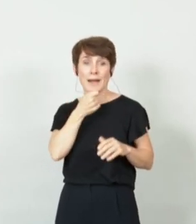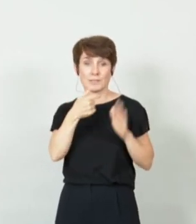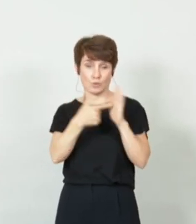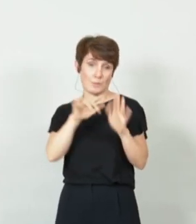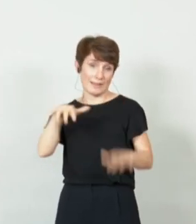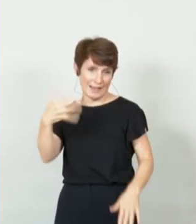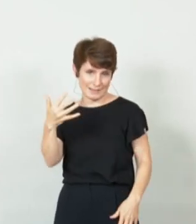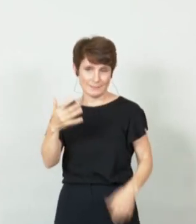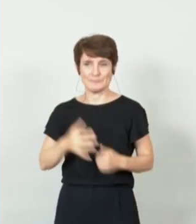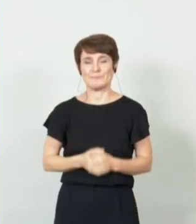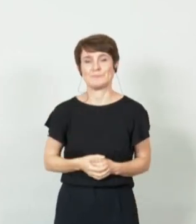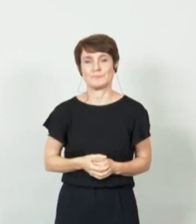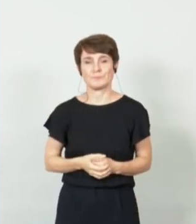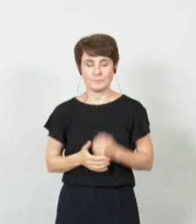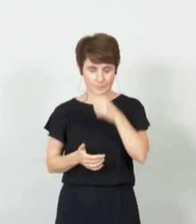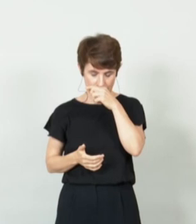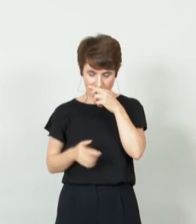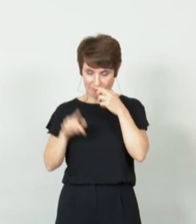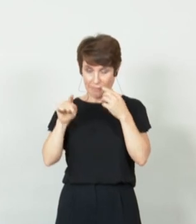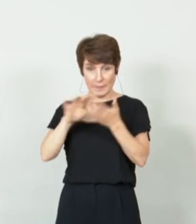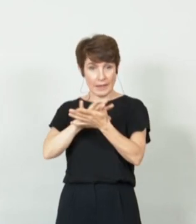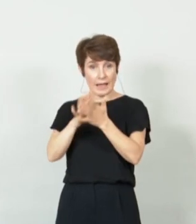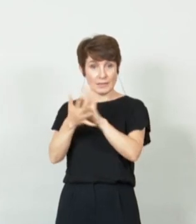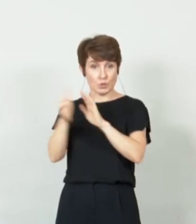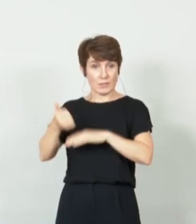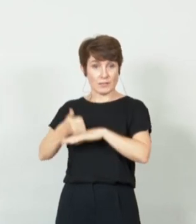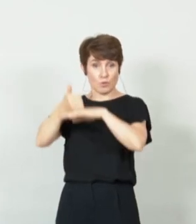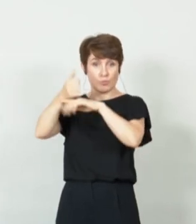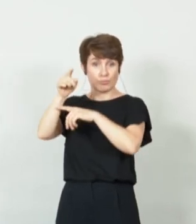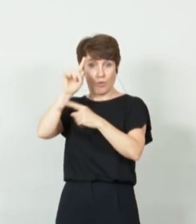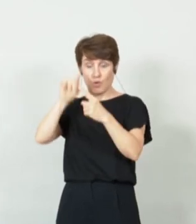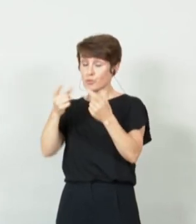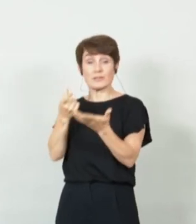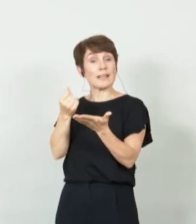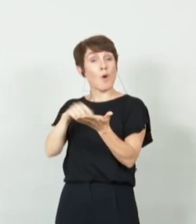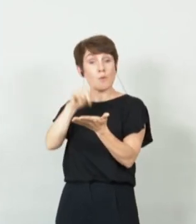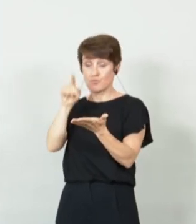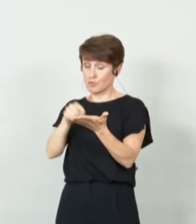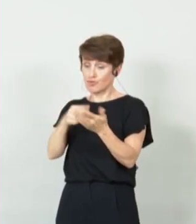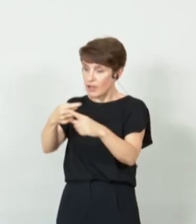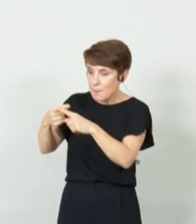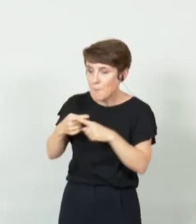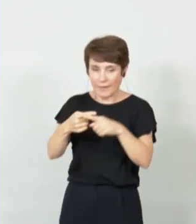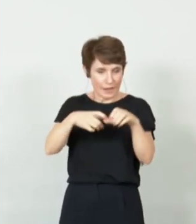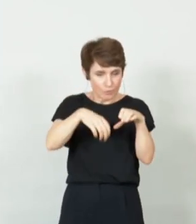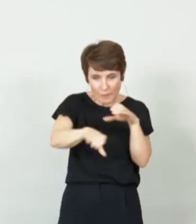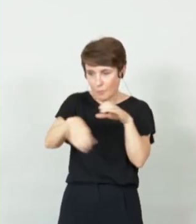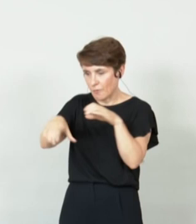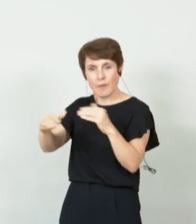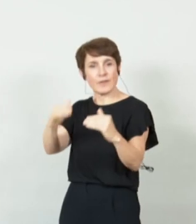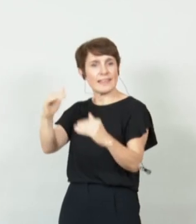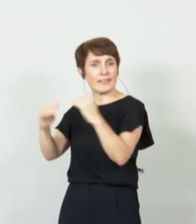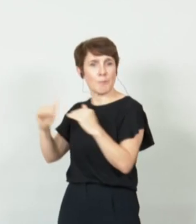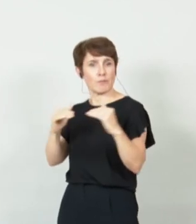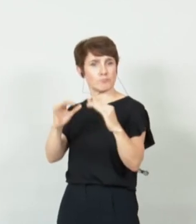ainsi que de ces annexes l'association a pour but de répartir de manière équitable toute subventions globale qu'elle perçoit